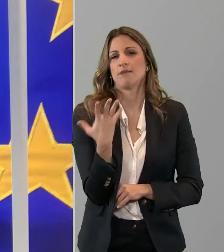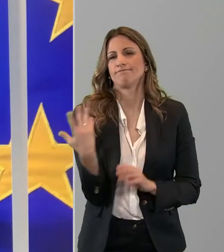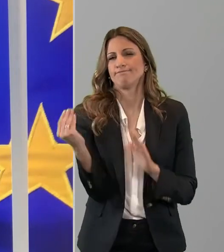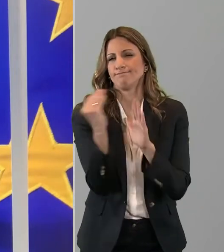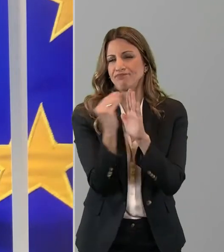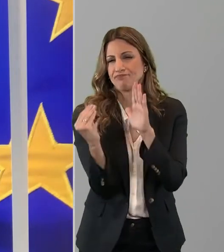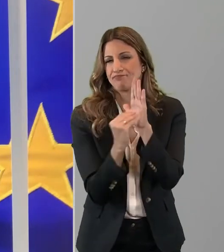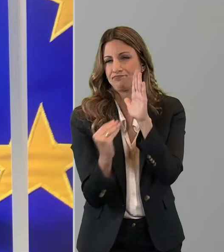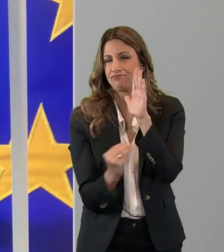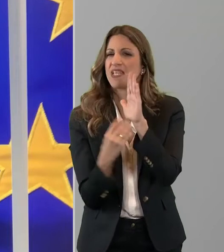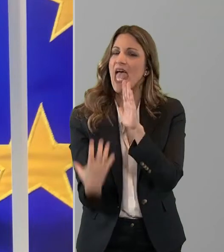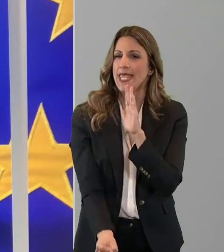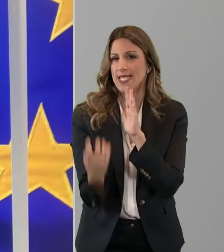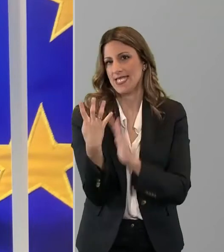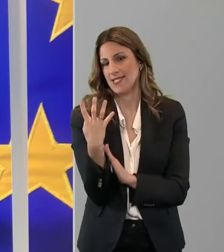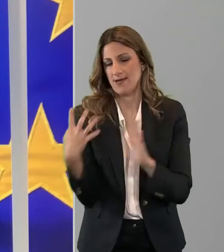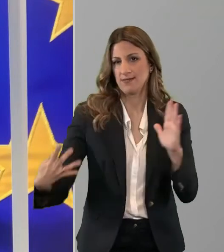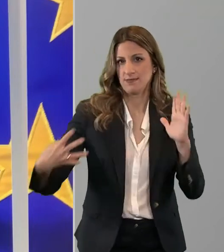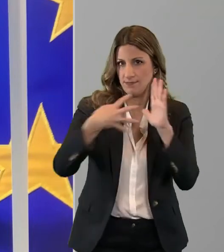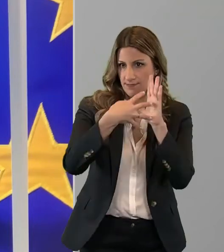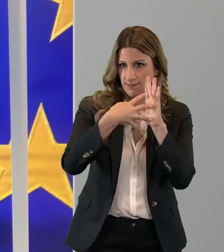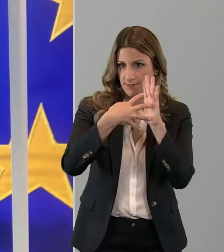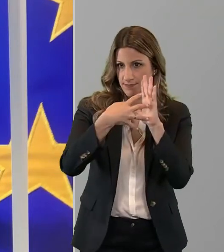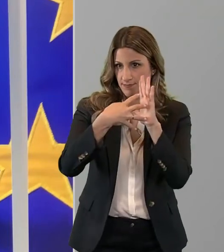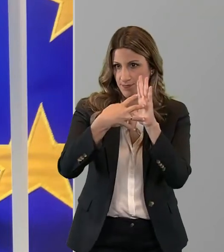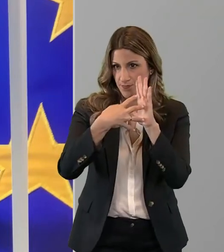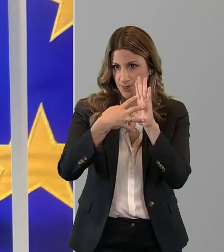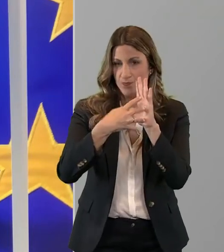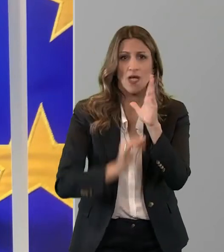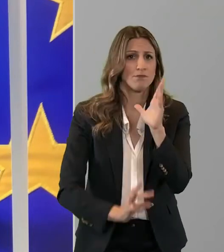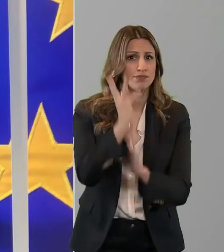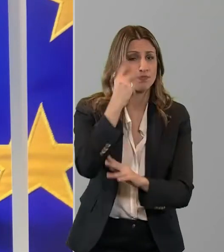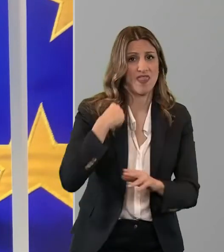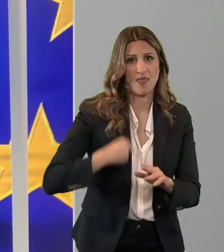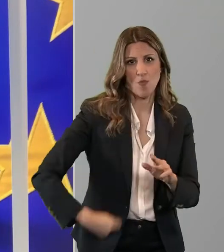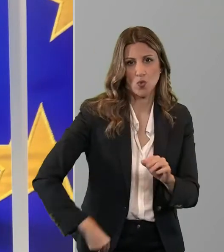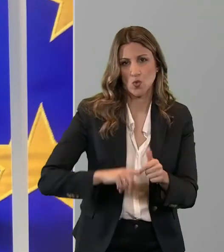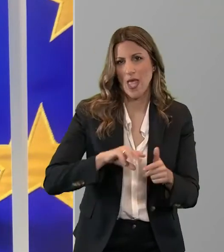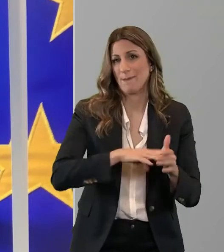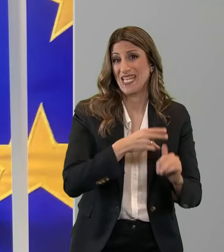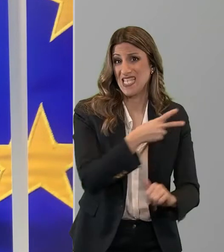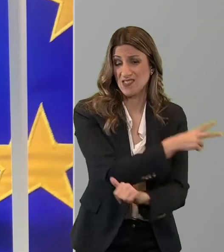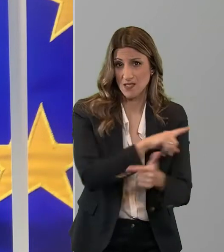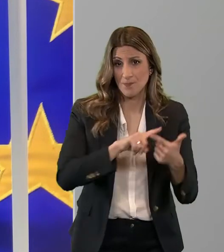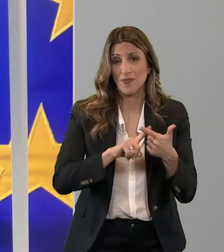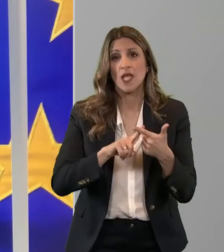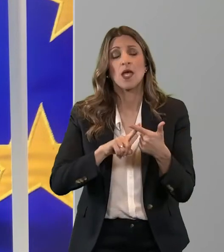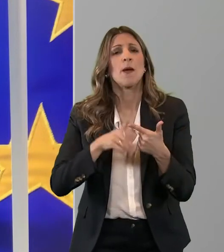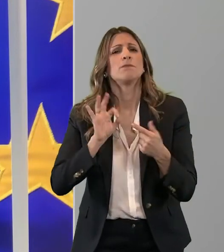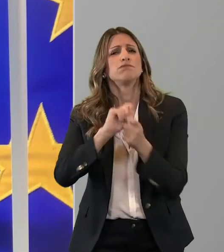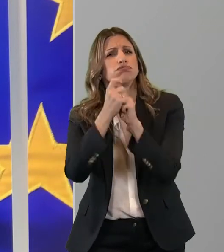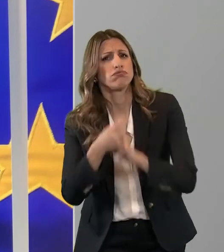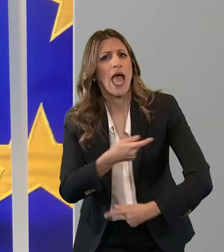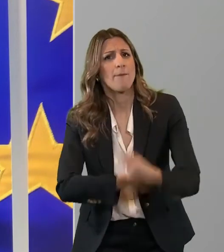παραμέτρους που πρέπει να χρηματοδοτηθούν, τον οξυγχρονισμό του δημοσίου και των υπηρεσιών του, την ψηφιοποίηση